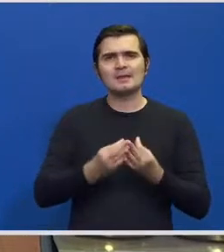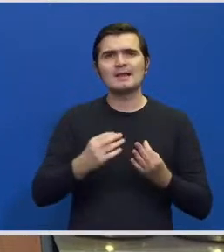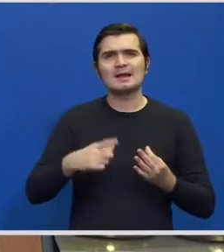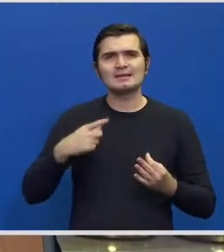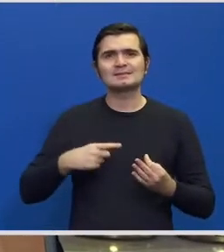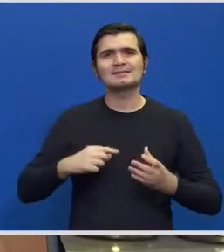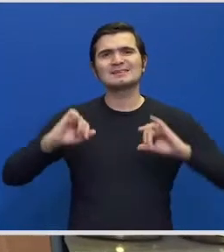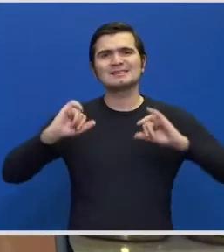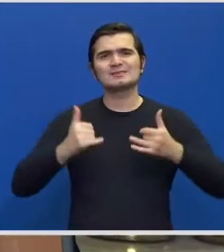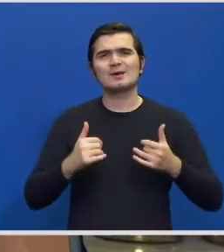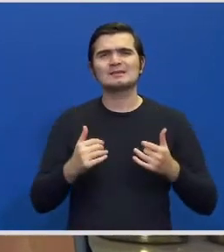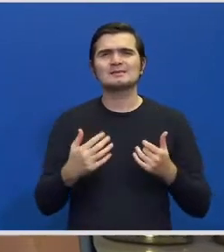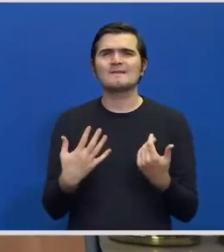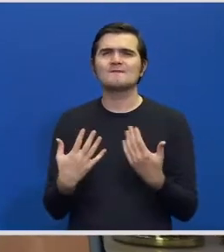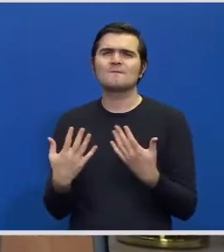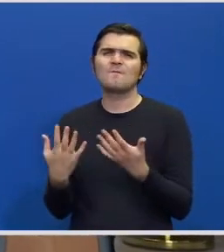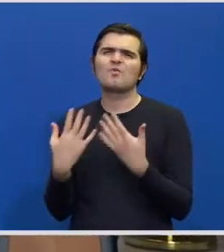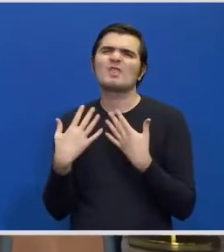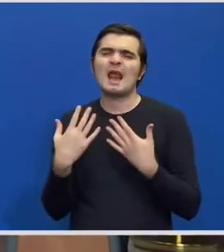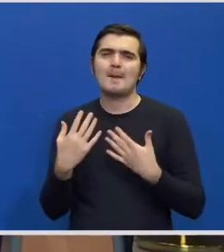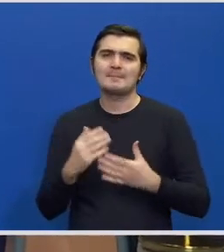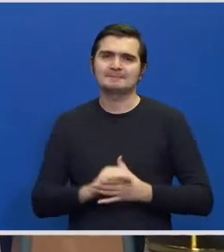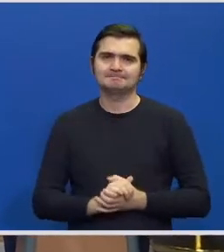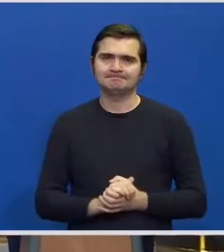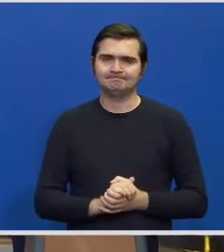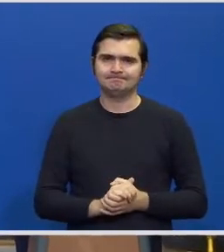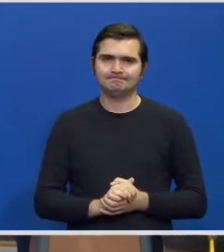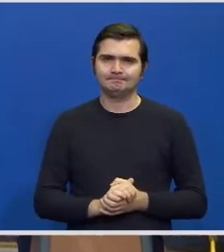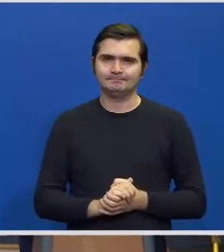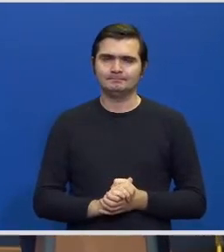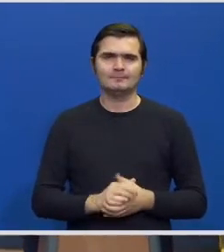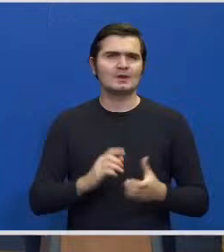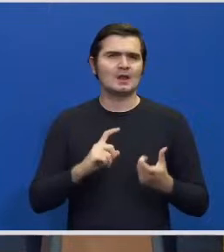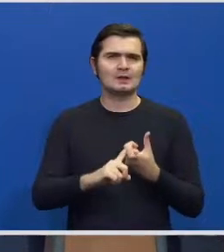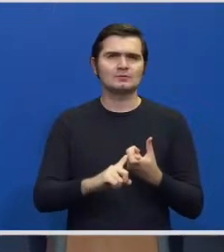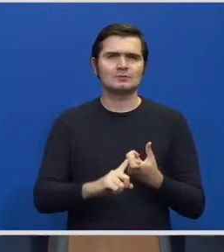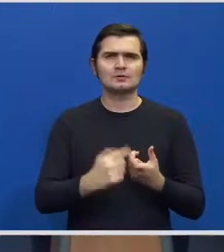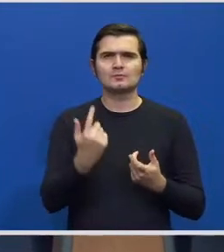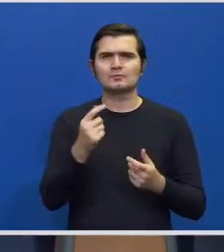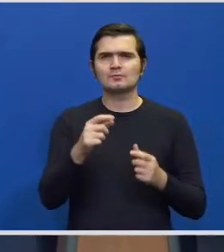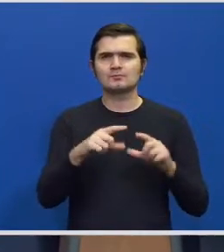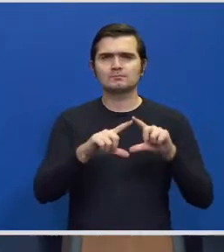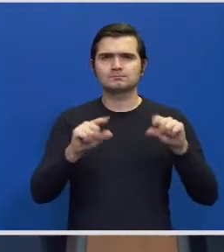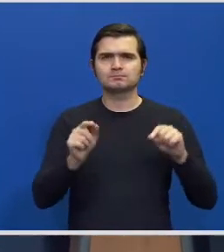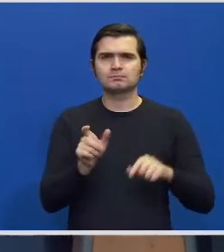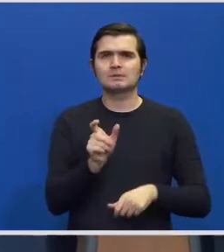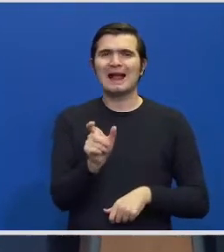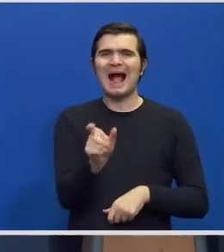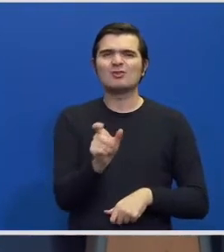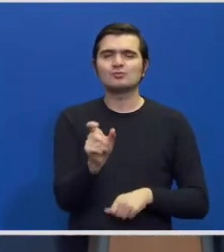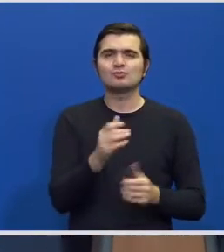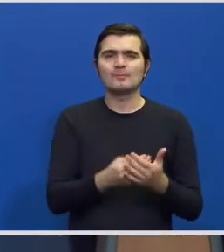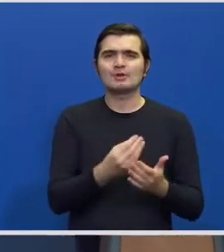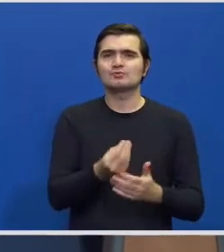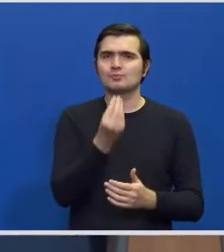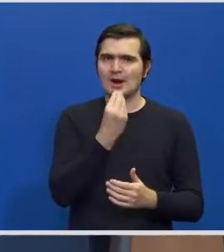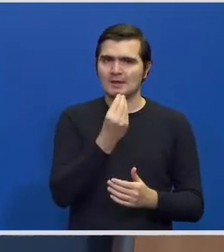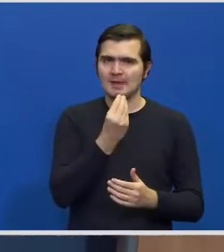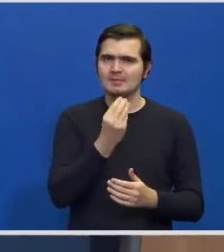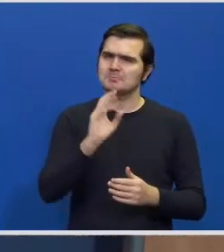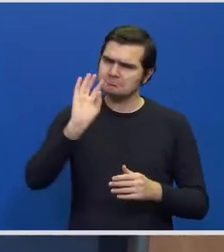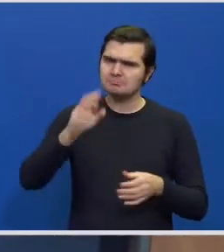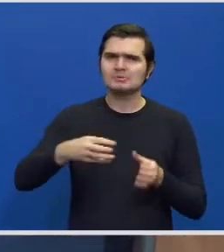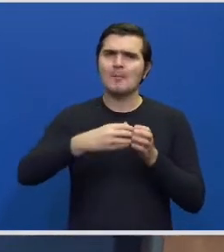și familiile aflate în situație de vulnerabilitate, și anume, referitor la cardul